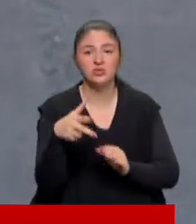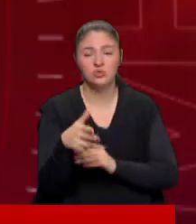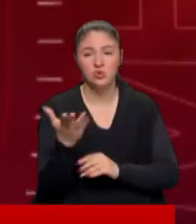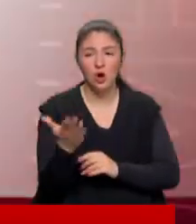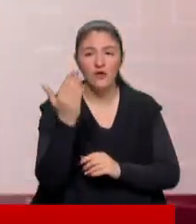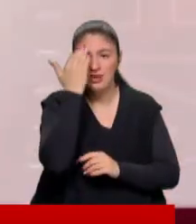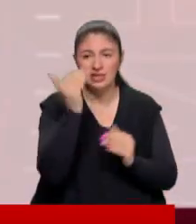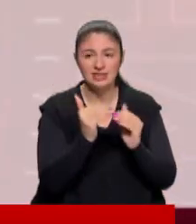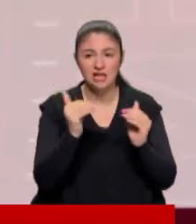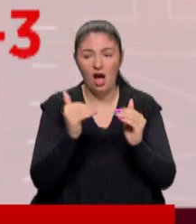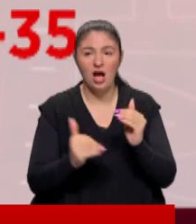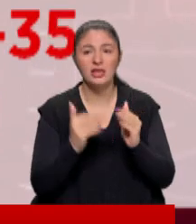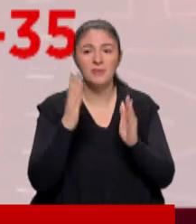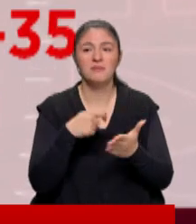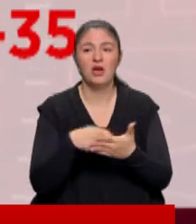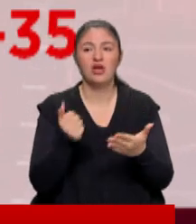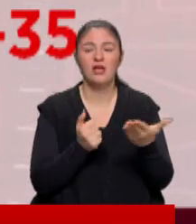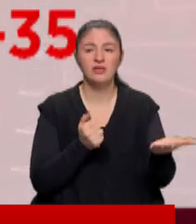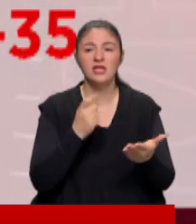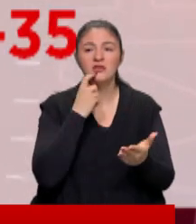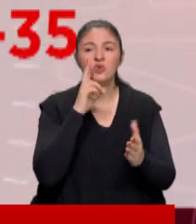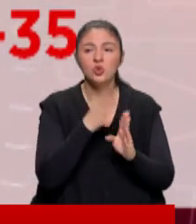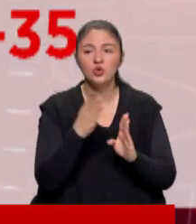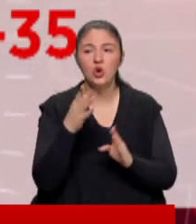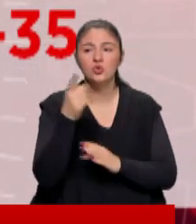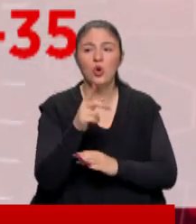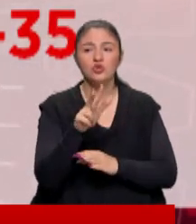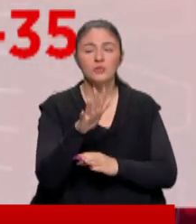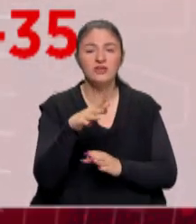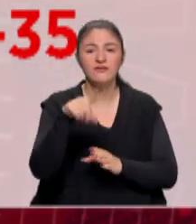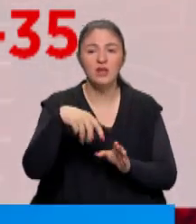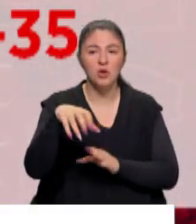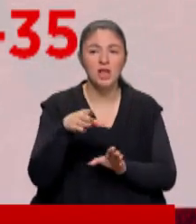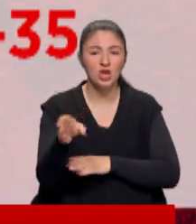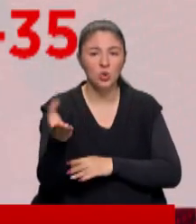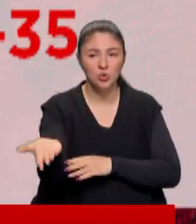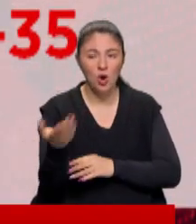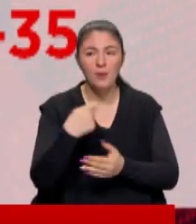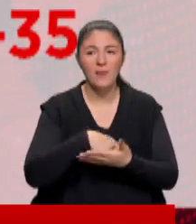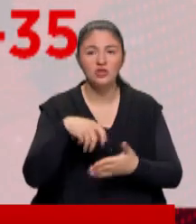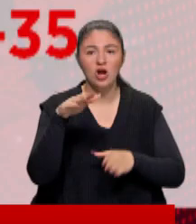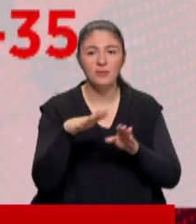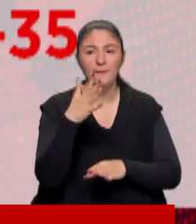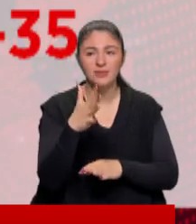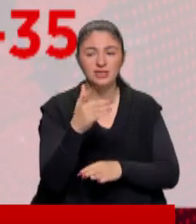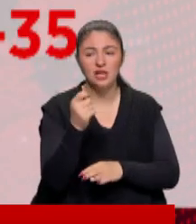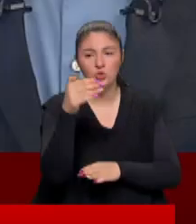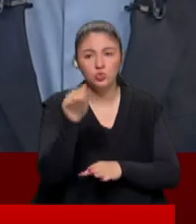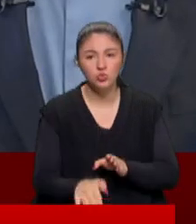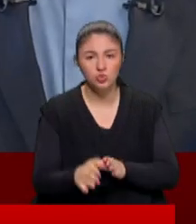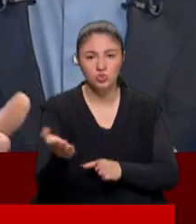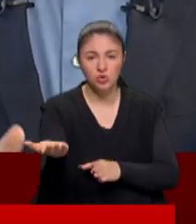kesiliyor. Yoksulluk sınırının altında bile maaş alan yıl sonunda %35'lik vergi dilimine giriyor. Maaşı yaklaşık 5 bin lira